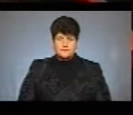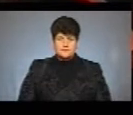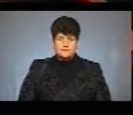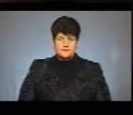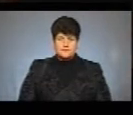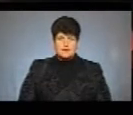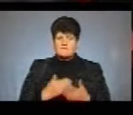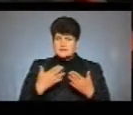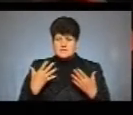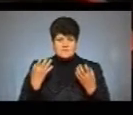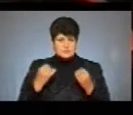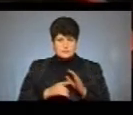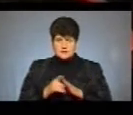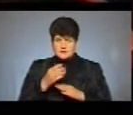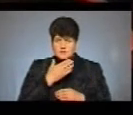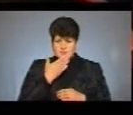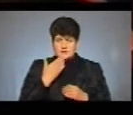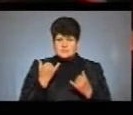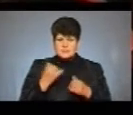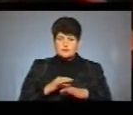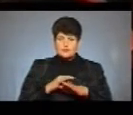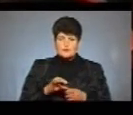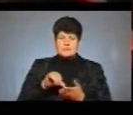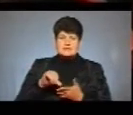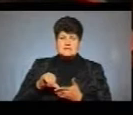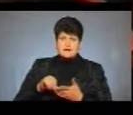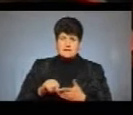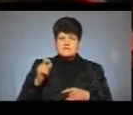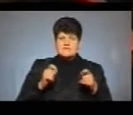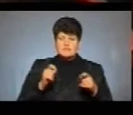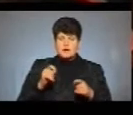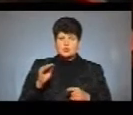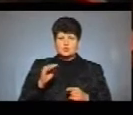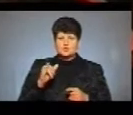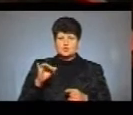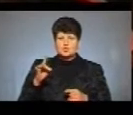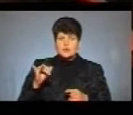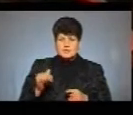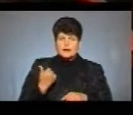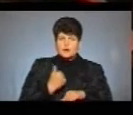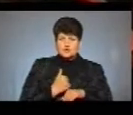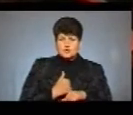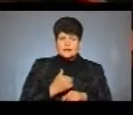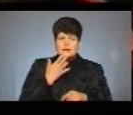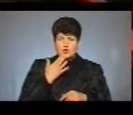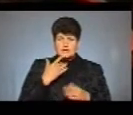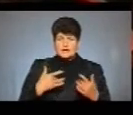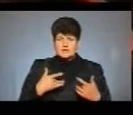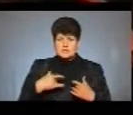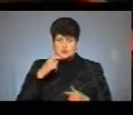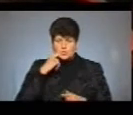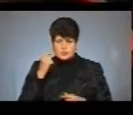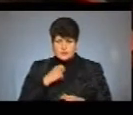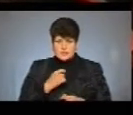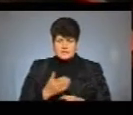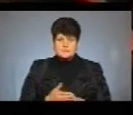Вистава ще не розпочиналася, зараз відбувається представлення фестивального журі, яке очолив народний артист України Федір